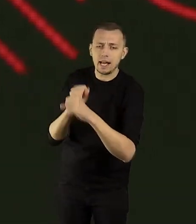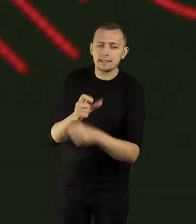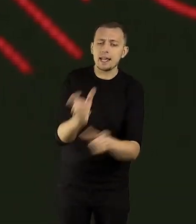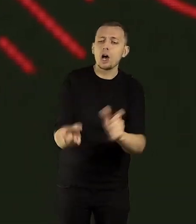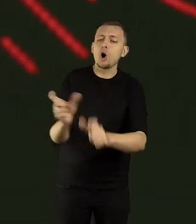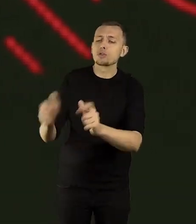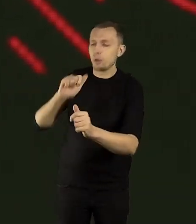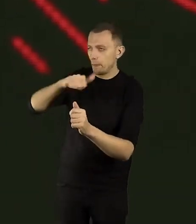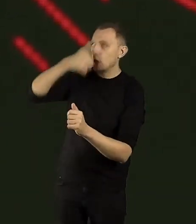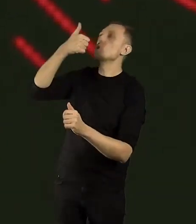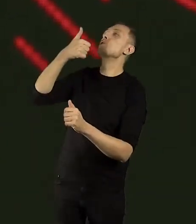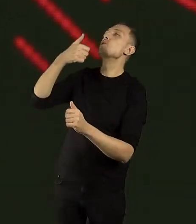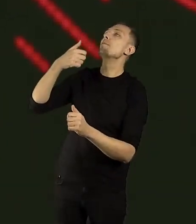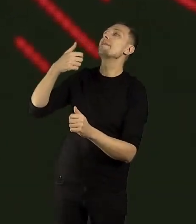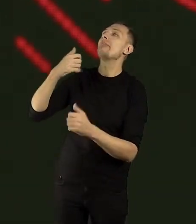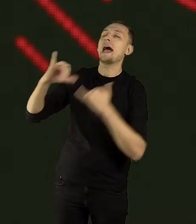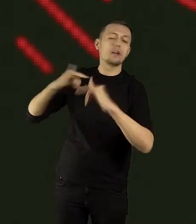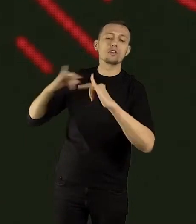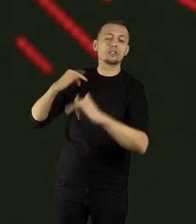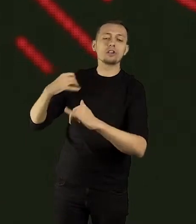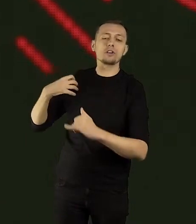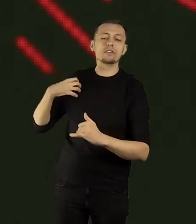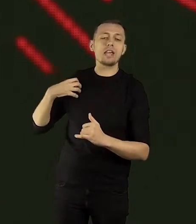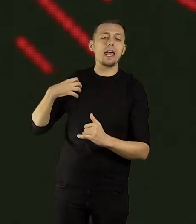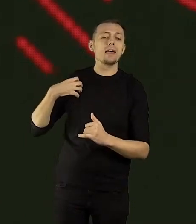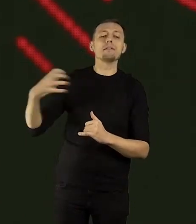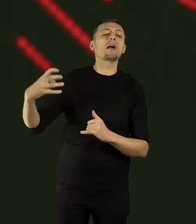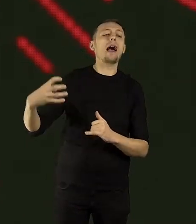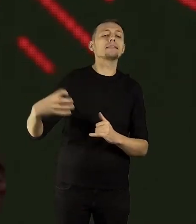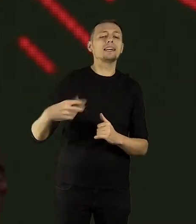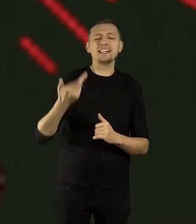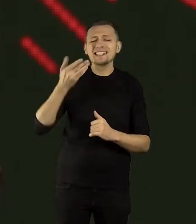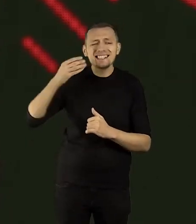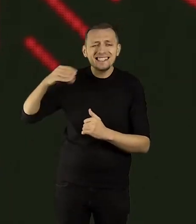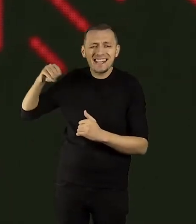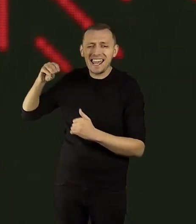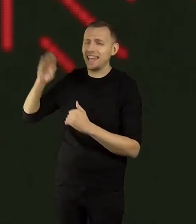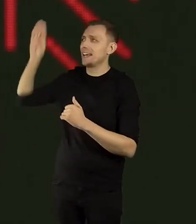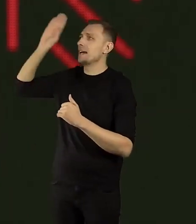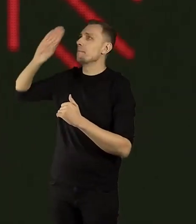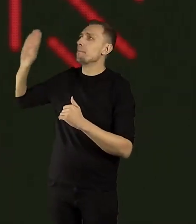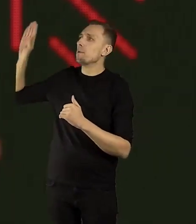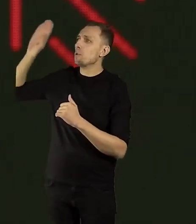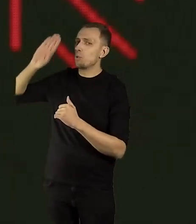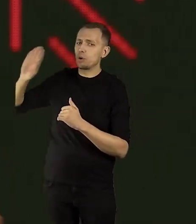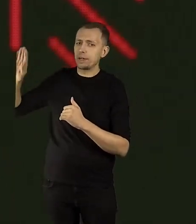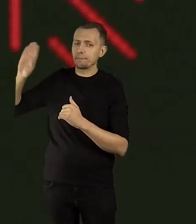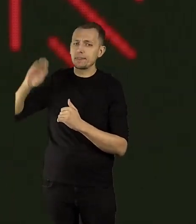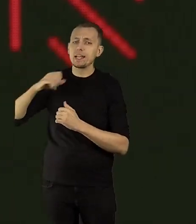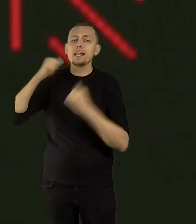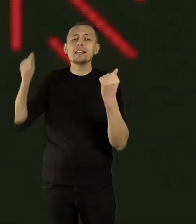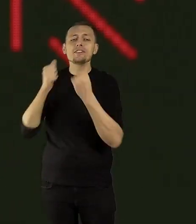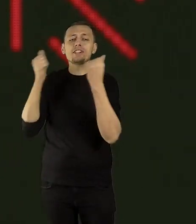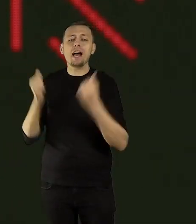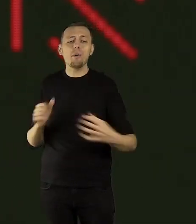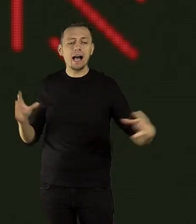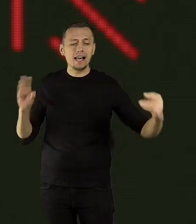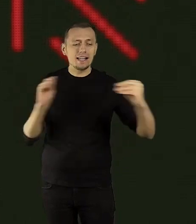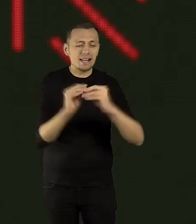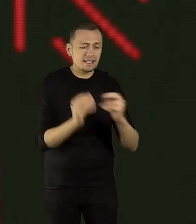Bóg jest w domu z pokornymi, zmęczonymi, słabymi i skromnymi tego